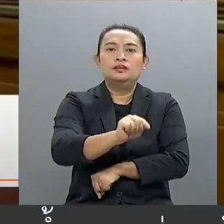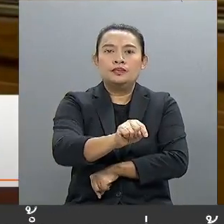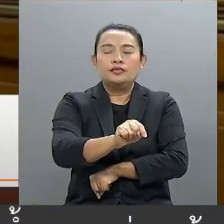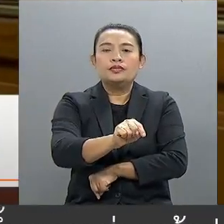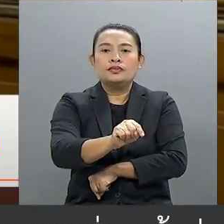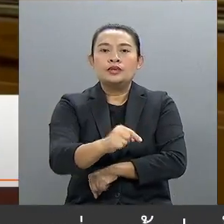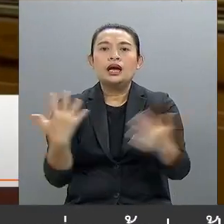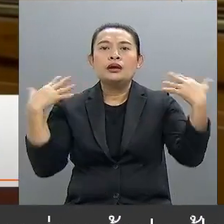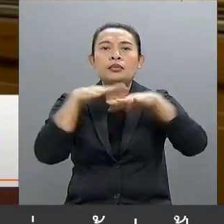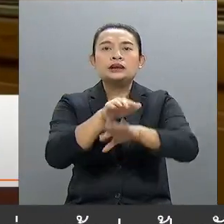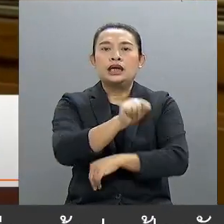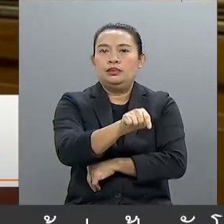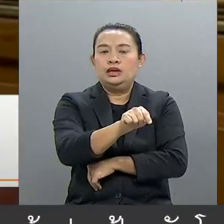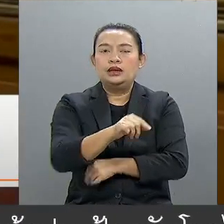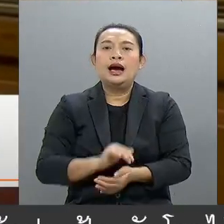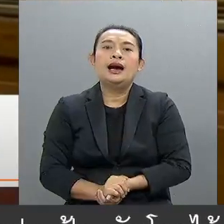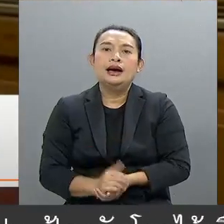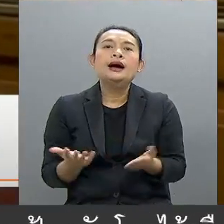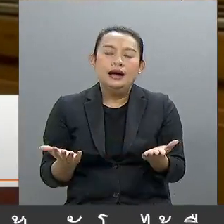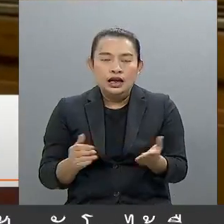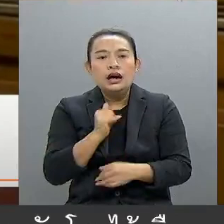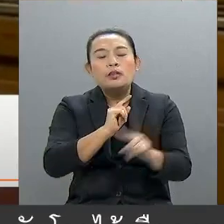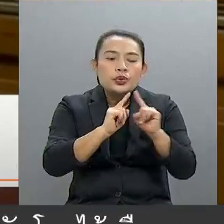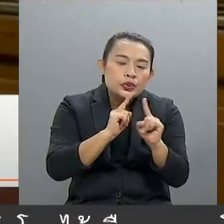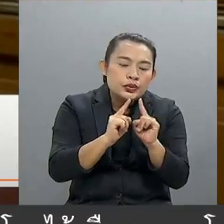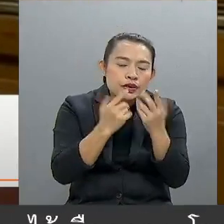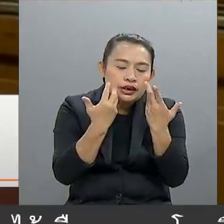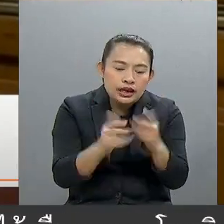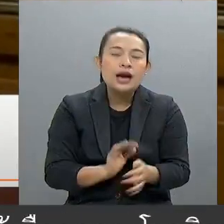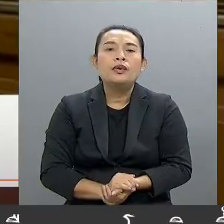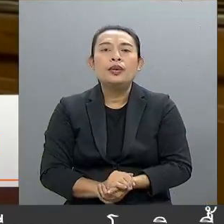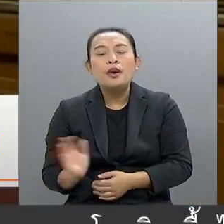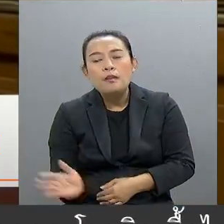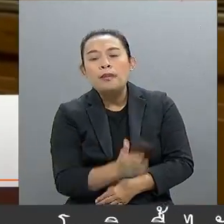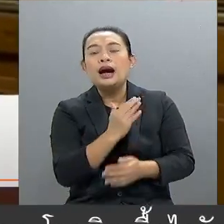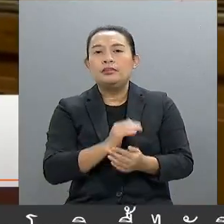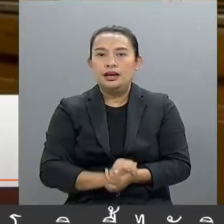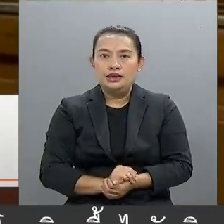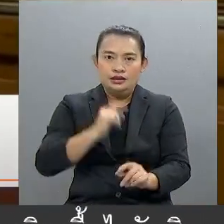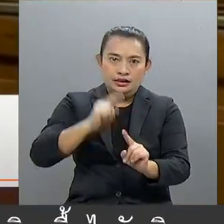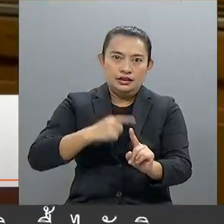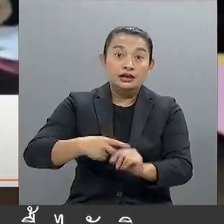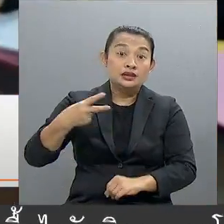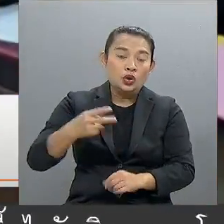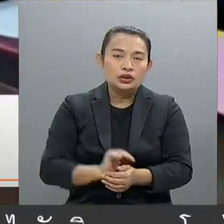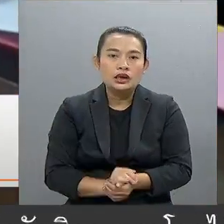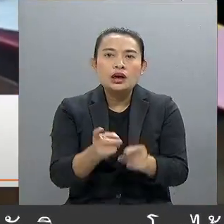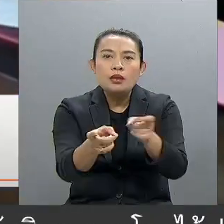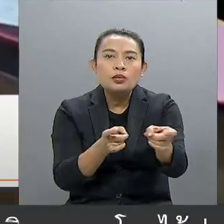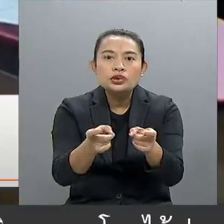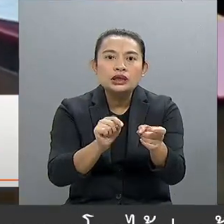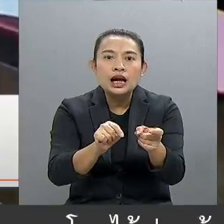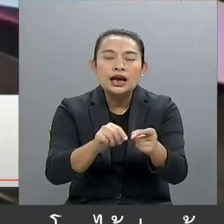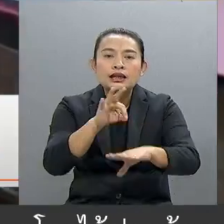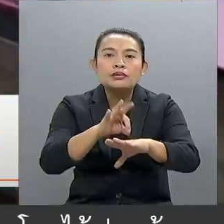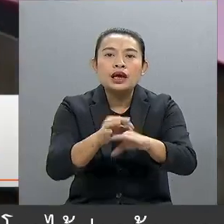เข้าไปพูดคุยกันเนี่ยนะคะแต่ผ่านมา2เดือนค่ะติดตามเรื่องแล้วเนี่ยนะคะผู้จัดการสหกรณ์ก็มีการเข้าพูด